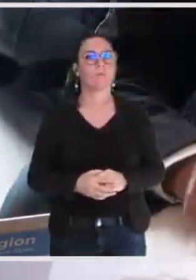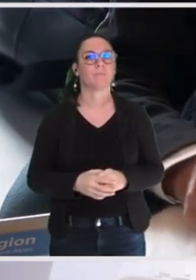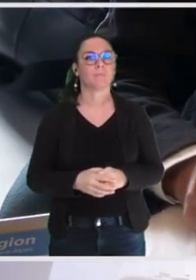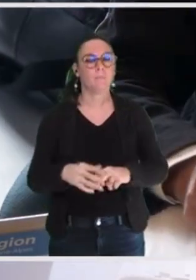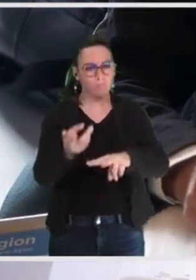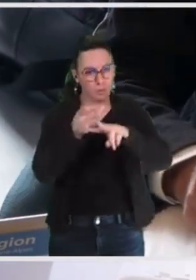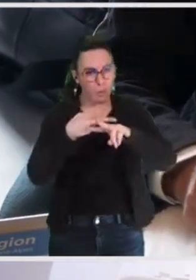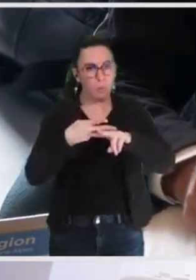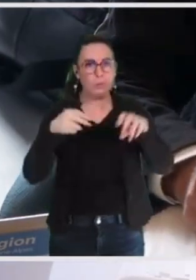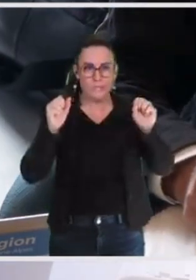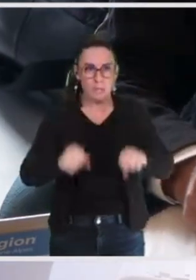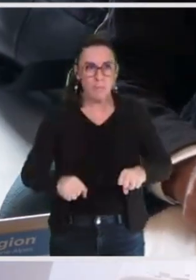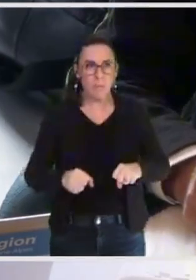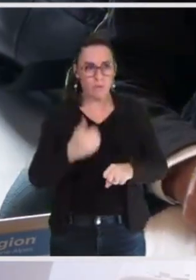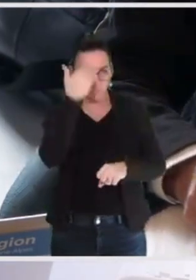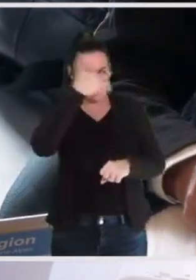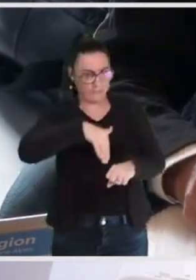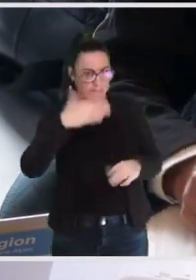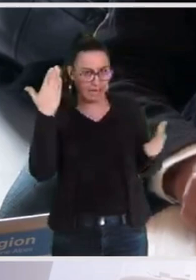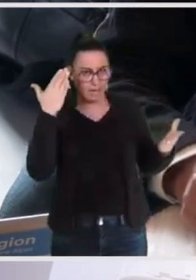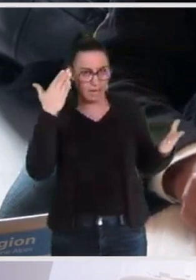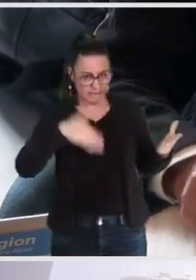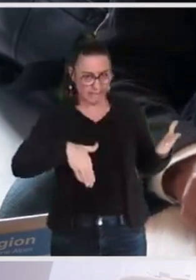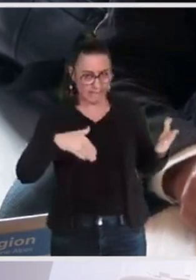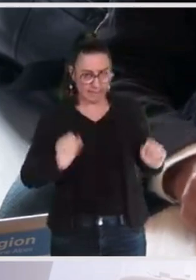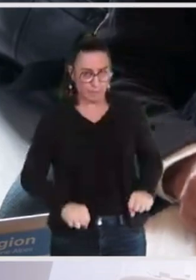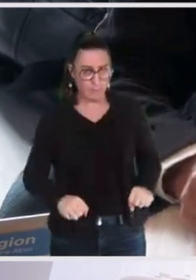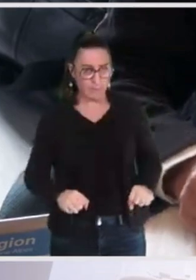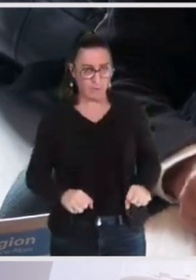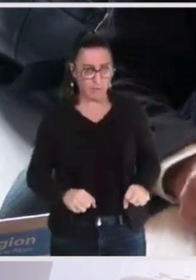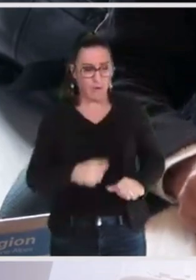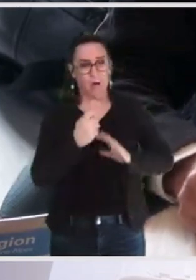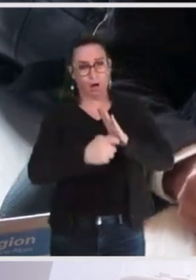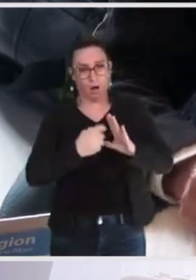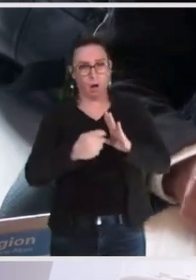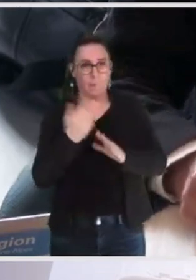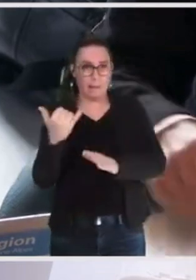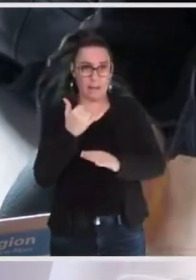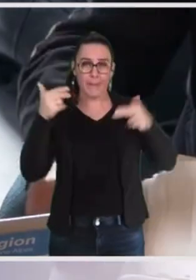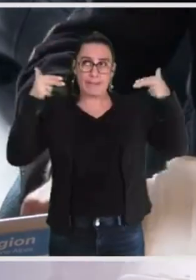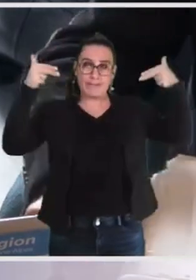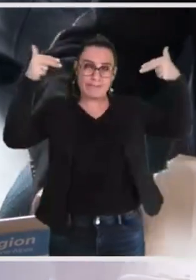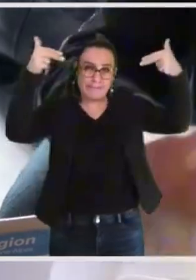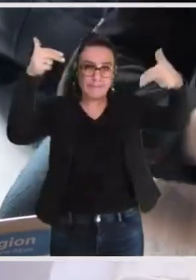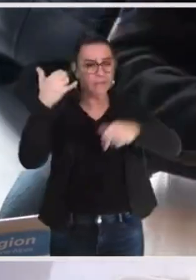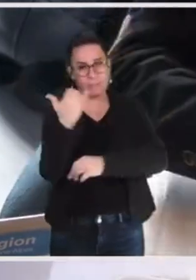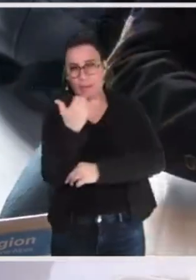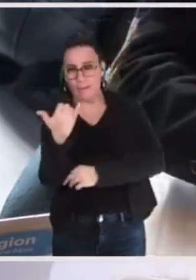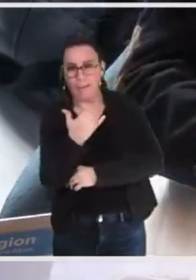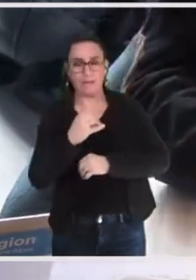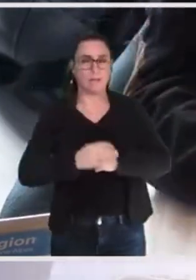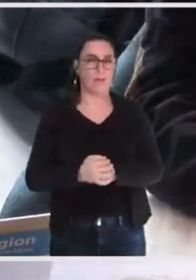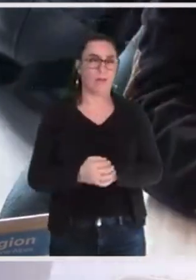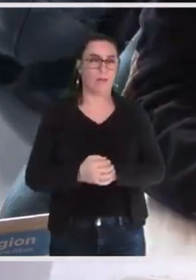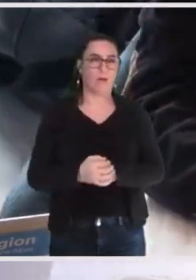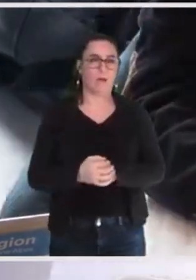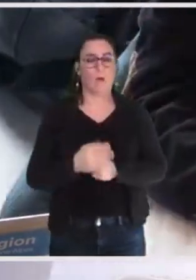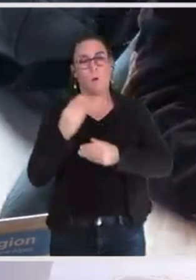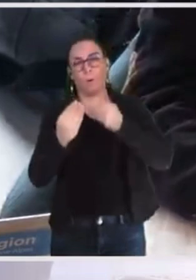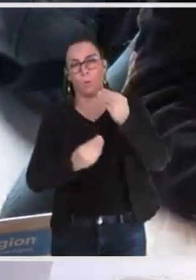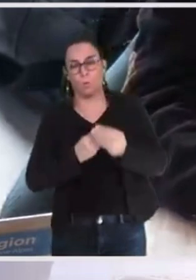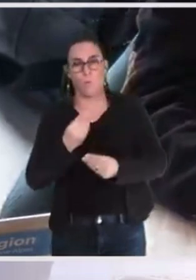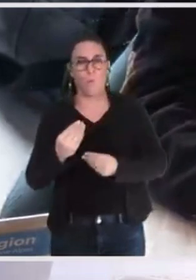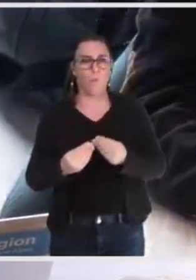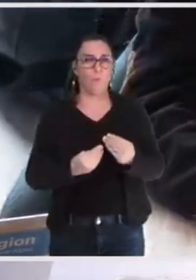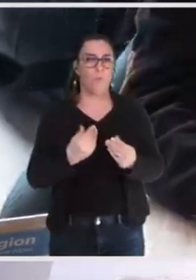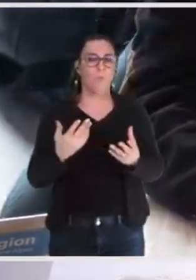mettre en place autour de cela. Vous le savez, c'est possible. Je ne vais pas vous reparler de vidéosurveillance, je ne vais pas vous reparler aussi de